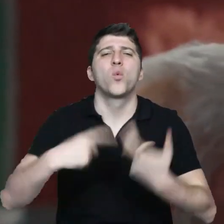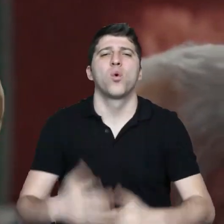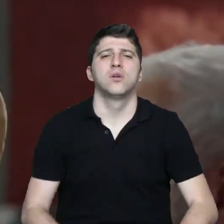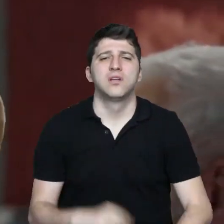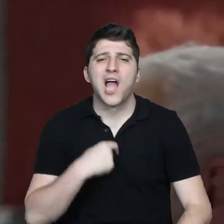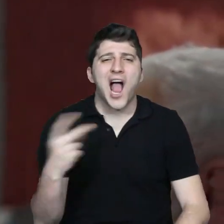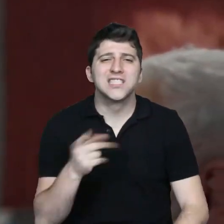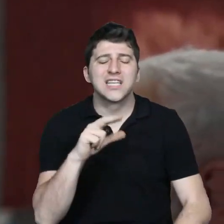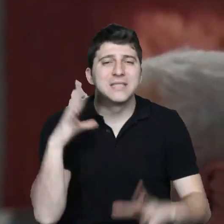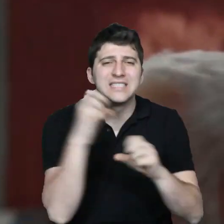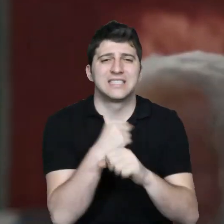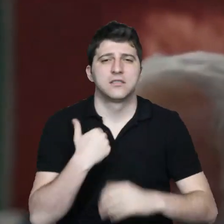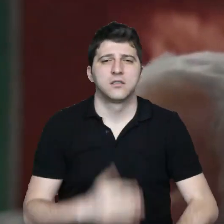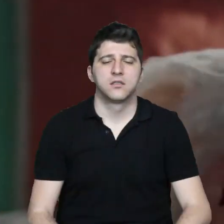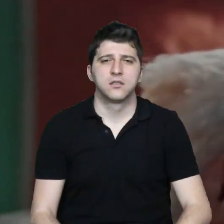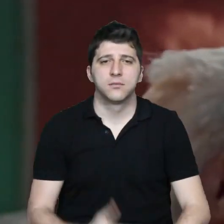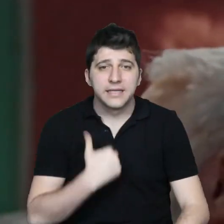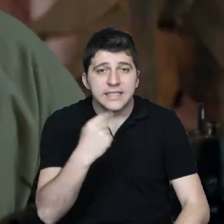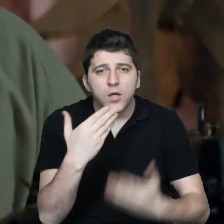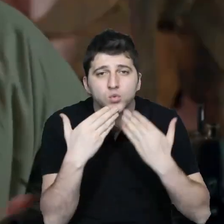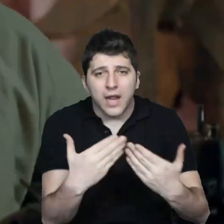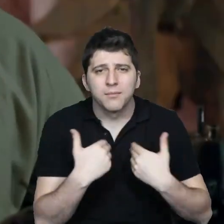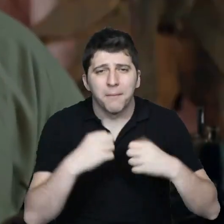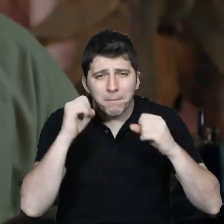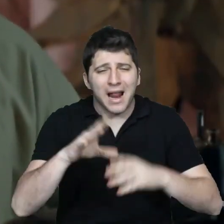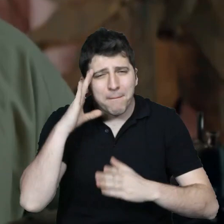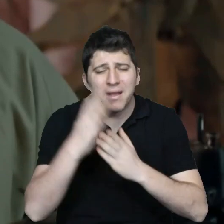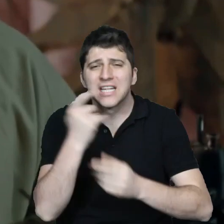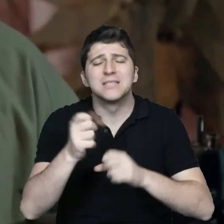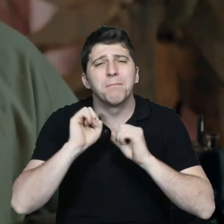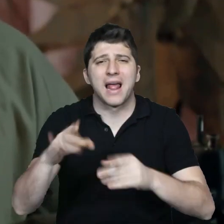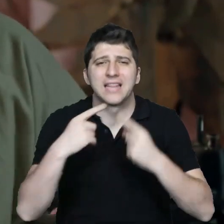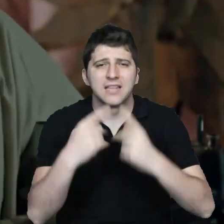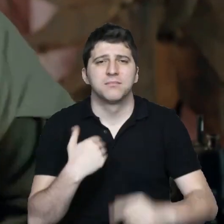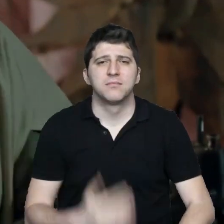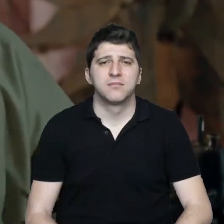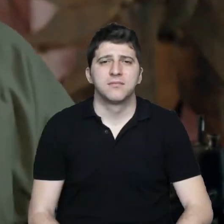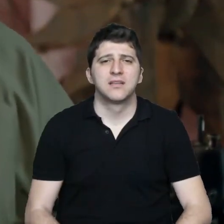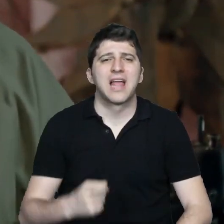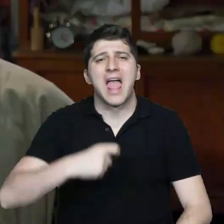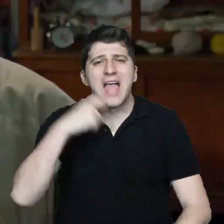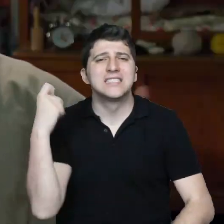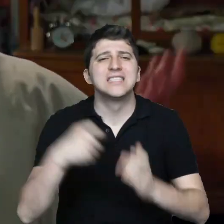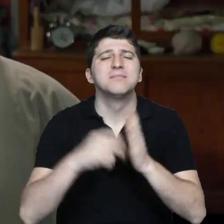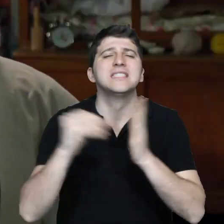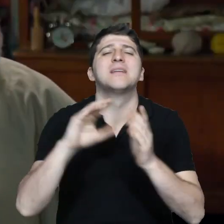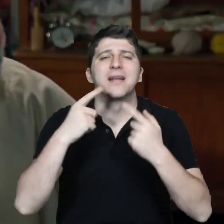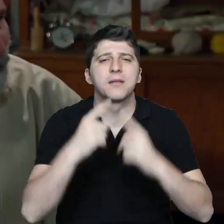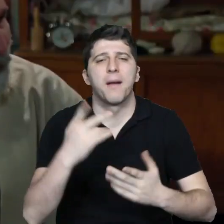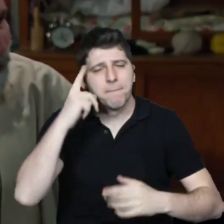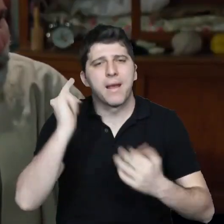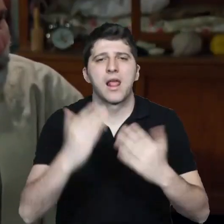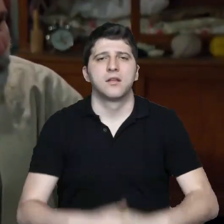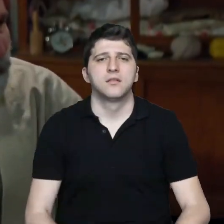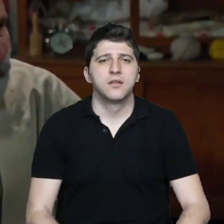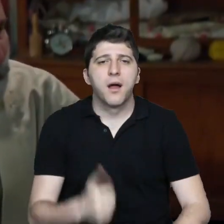nevi kaçak gibi oldum yani. Ben sana söyledim, bırak şu mezar işinin peşini dedim. Ha? Hortlatma şu eski şimdiyi dedim. Al başına belayı şimdi.